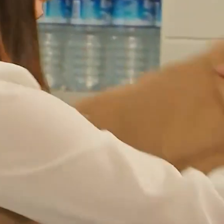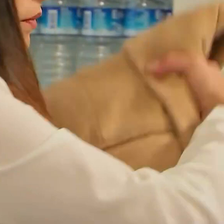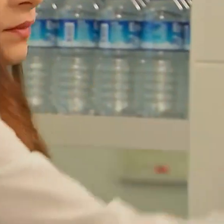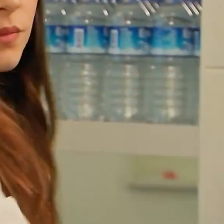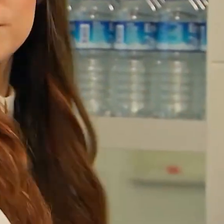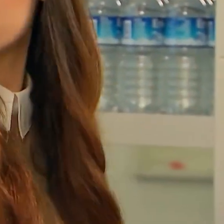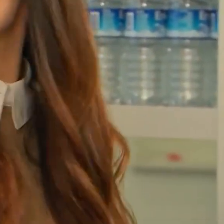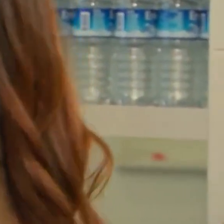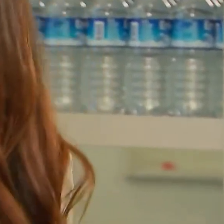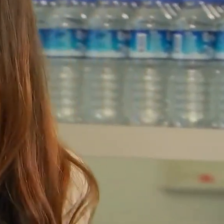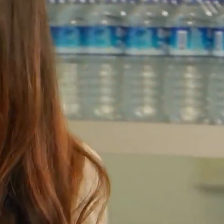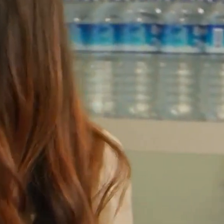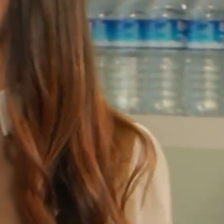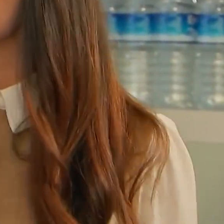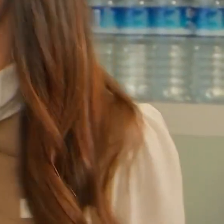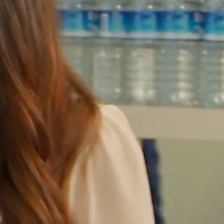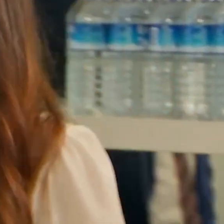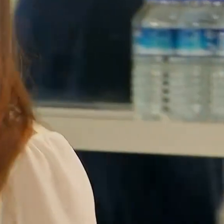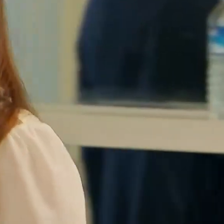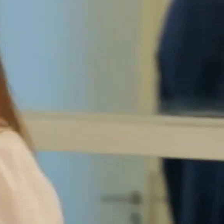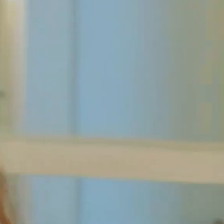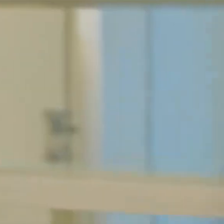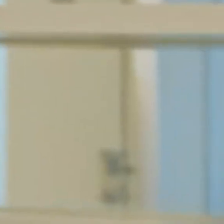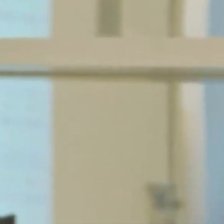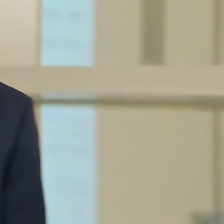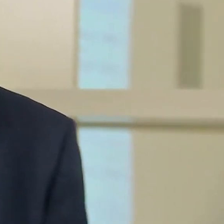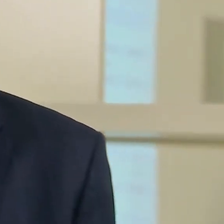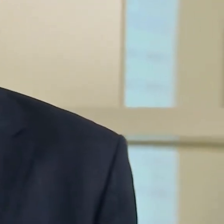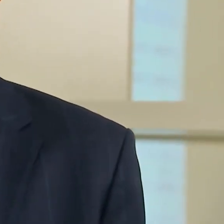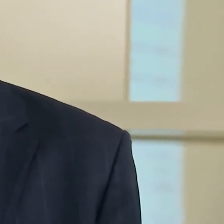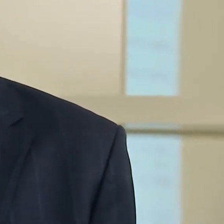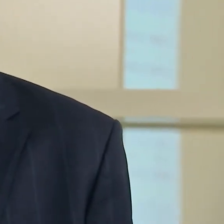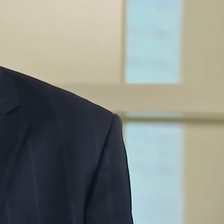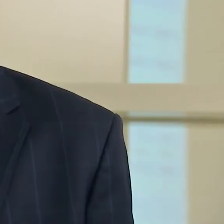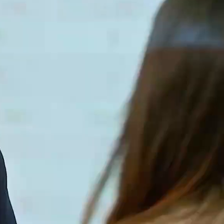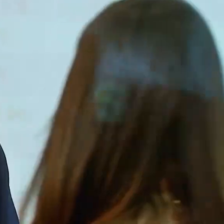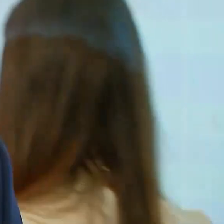Leyla çok gergin. Paltosunu alıp Ömer'e bir kez daha baktı.